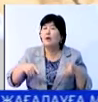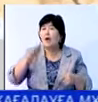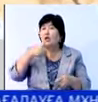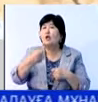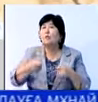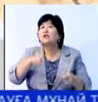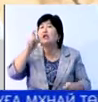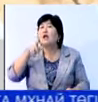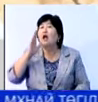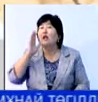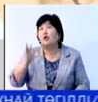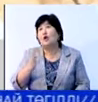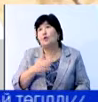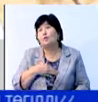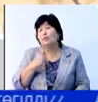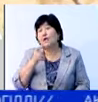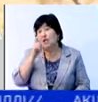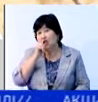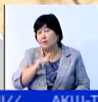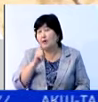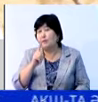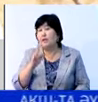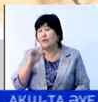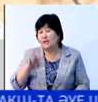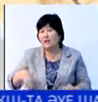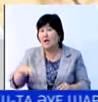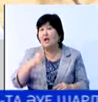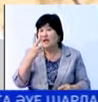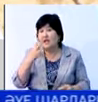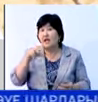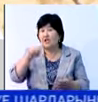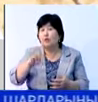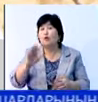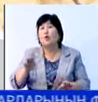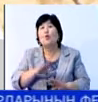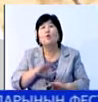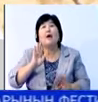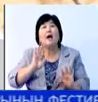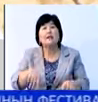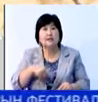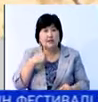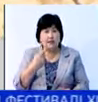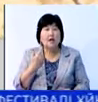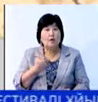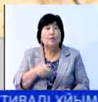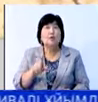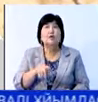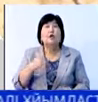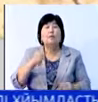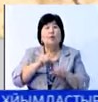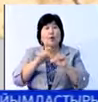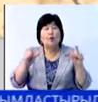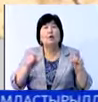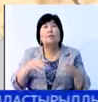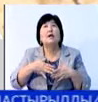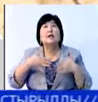адам болсын деген. Менің бір жаманым бір елде жетеді, екі жаман болса одан өліп қаласасың дейді. Сондықтан асаның ұранымен біздердің